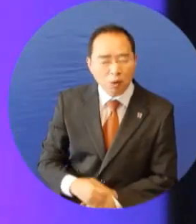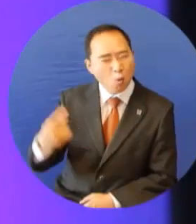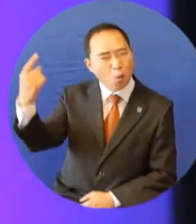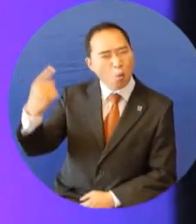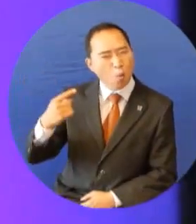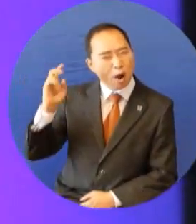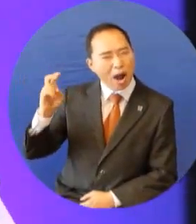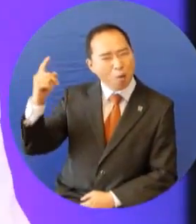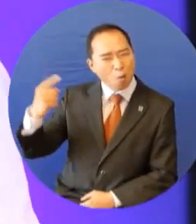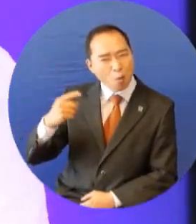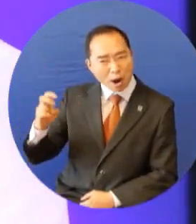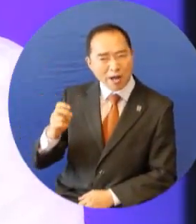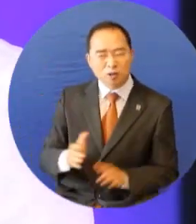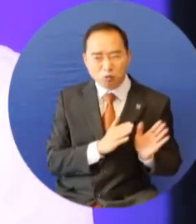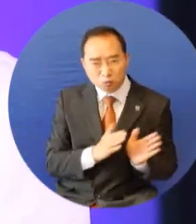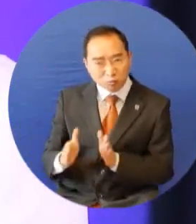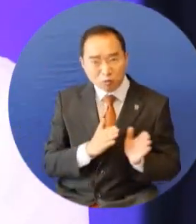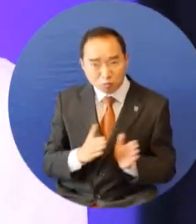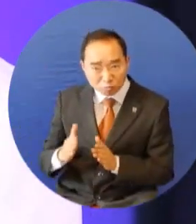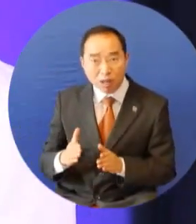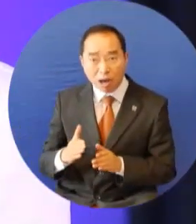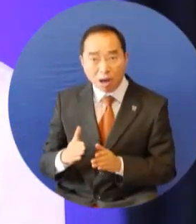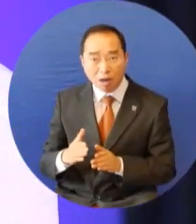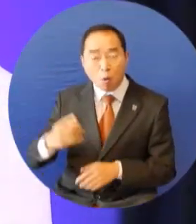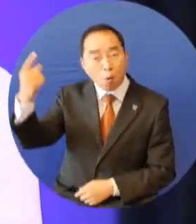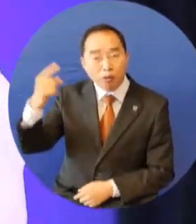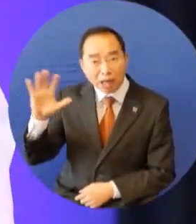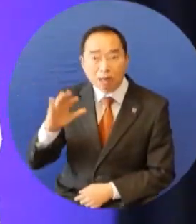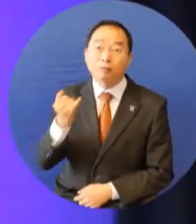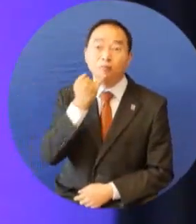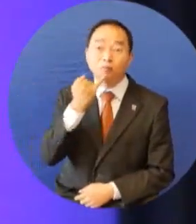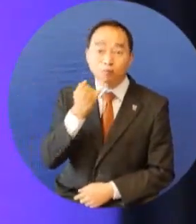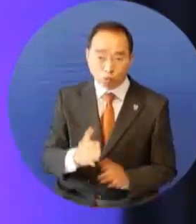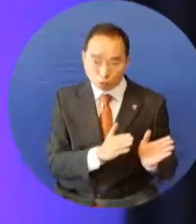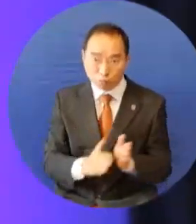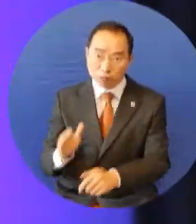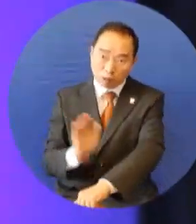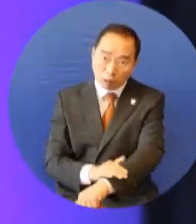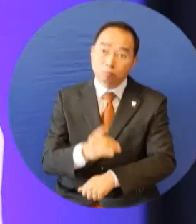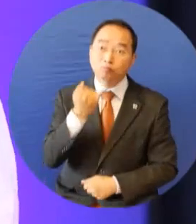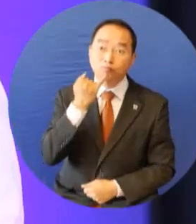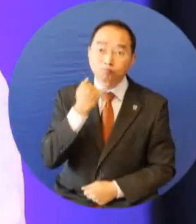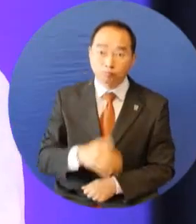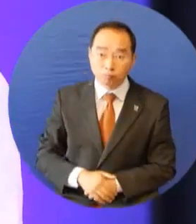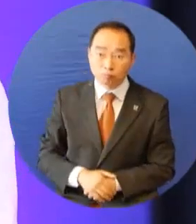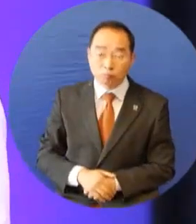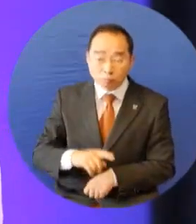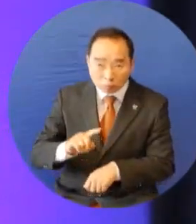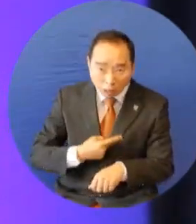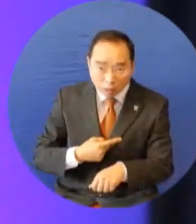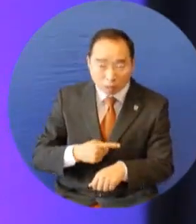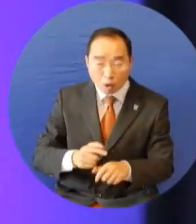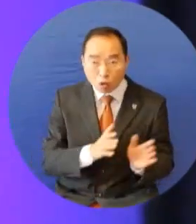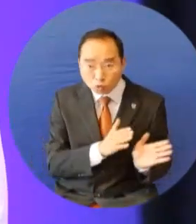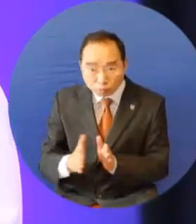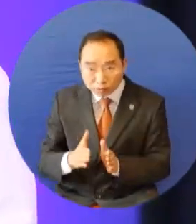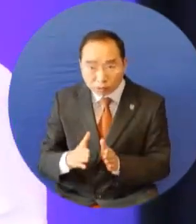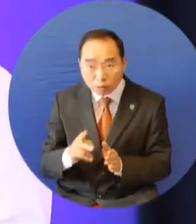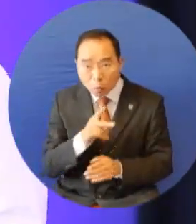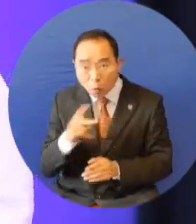거기가 끝인데 올 것이라는 전제하에 준비하면 안 와도 괜찮다. 전제하에 준비를